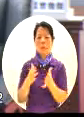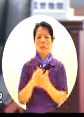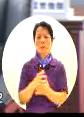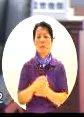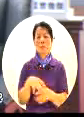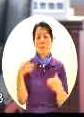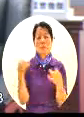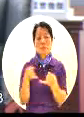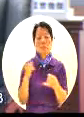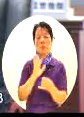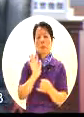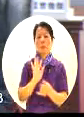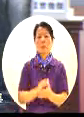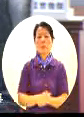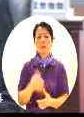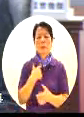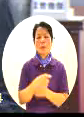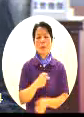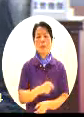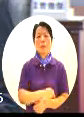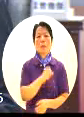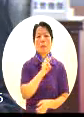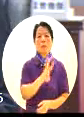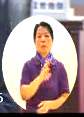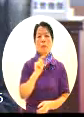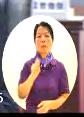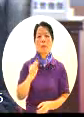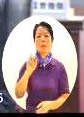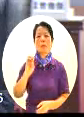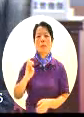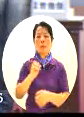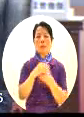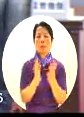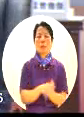哈。从 WTO 到